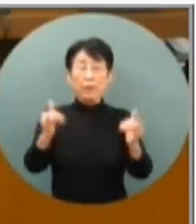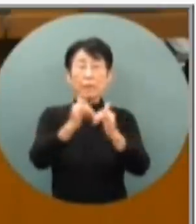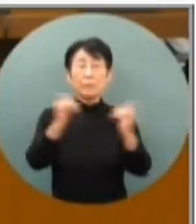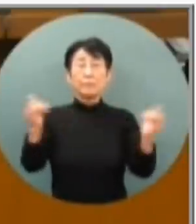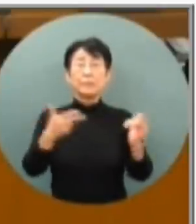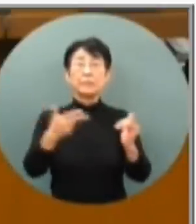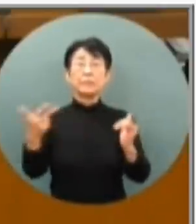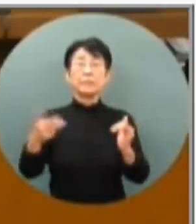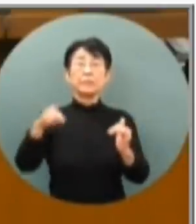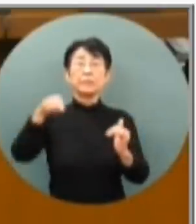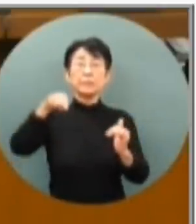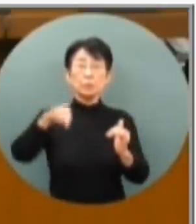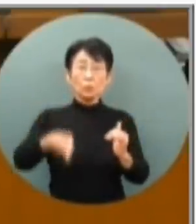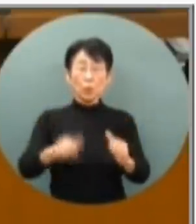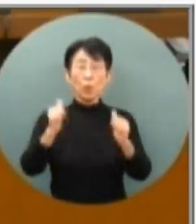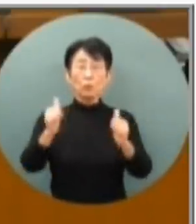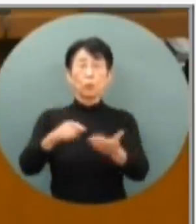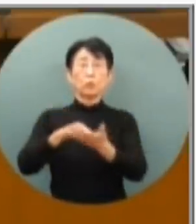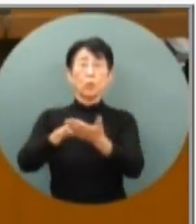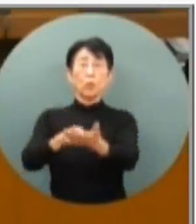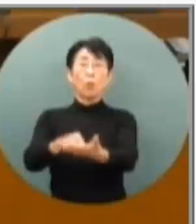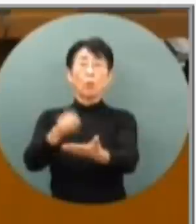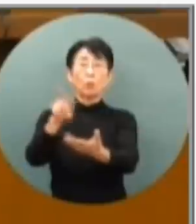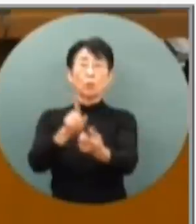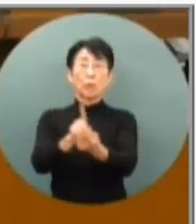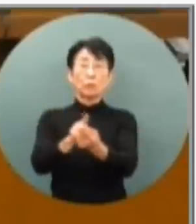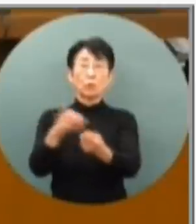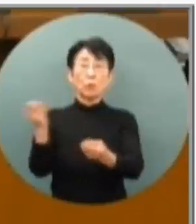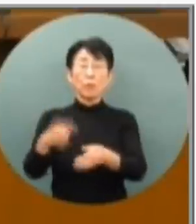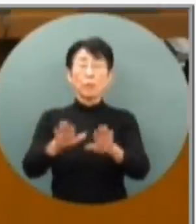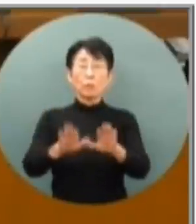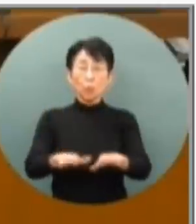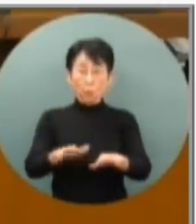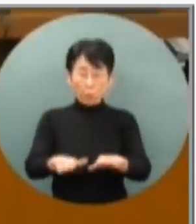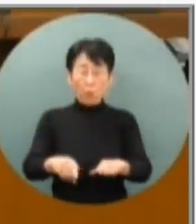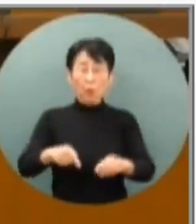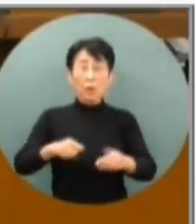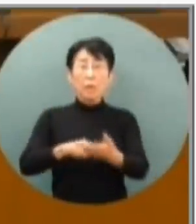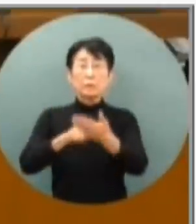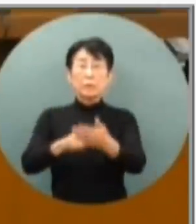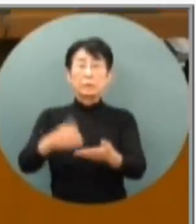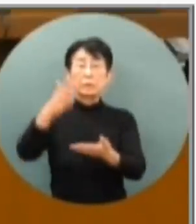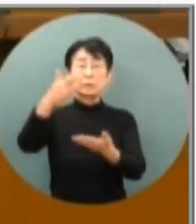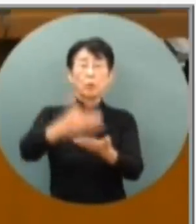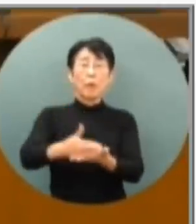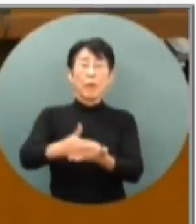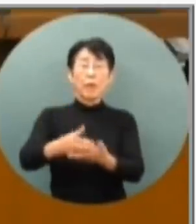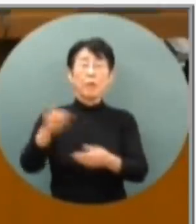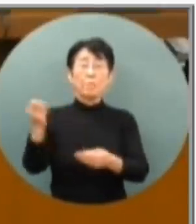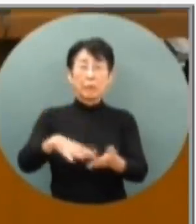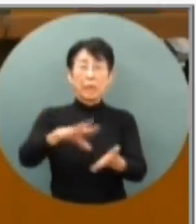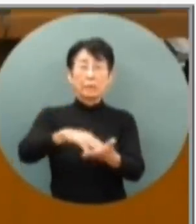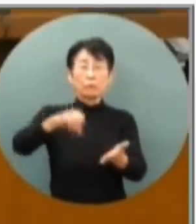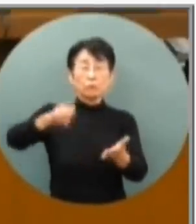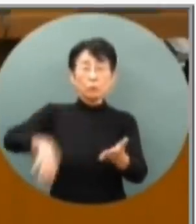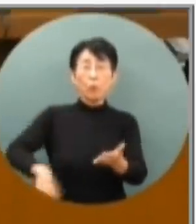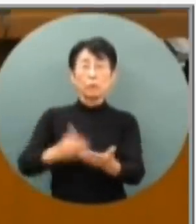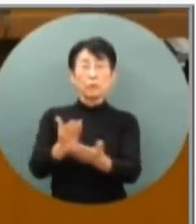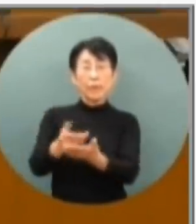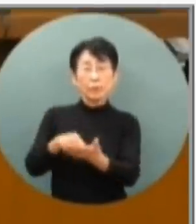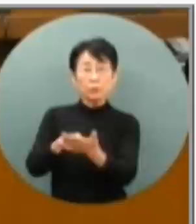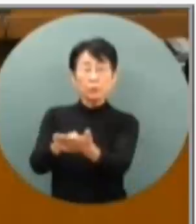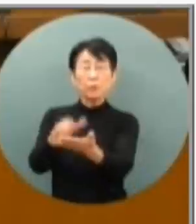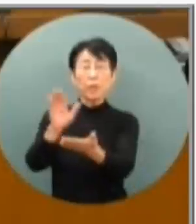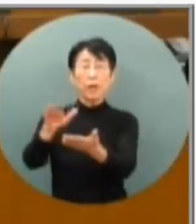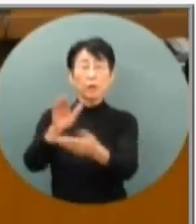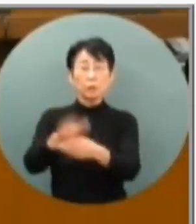償の対象になったり、で我々今やってますけども、差し止め請求であるとか、あるいは削除請求であるとか、そういうものをい